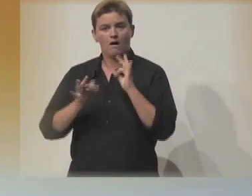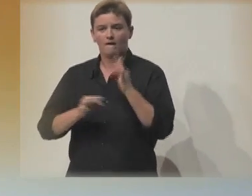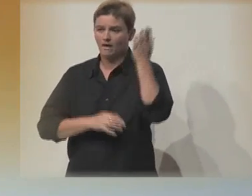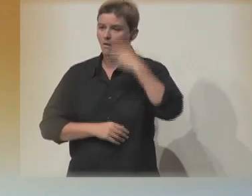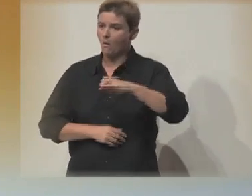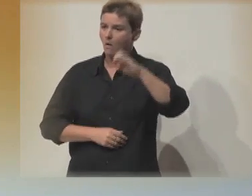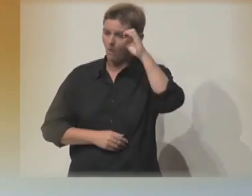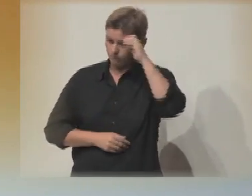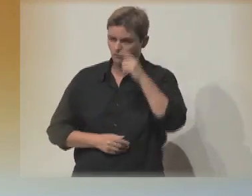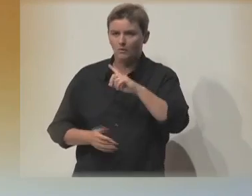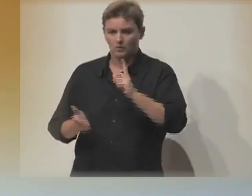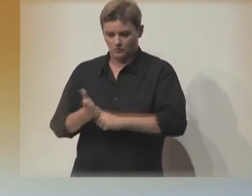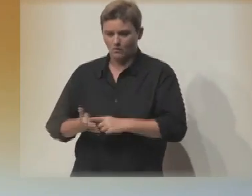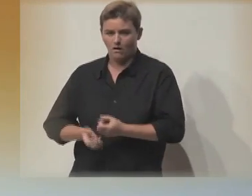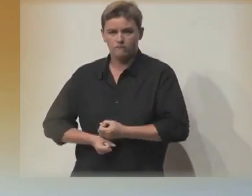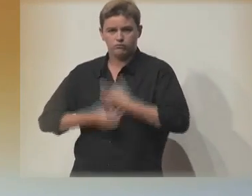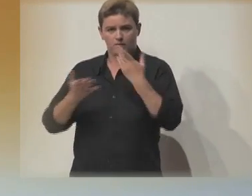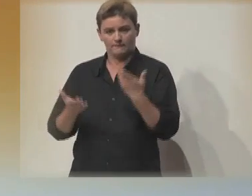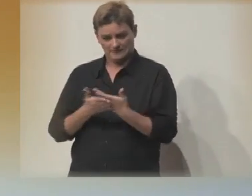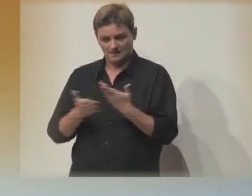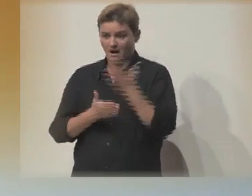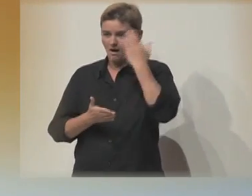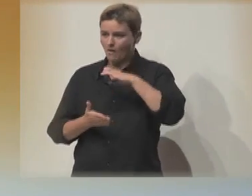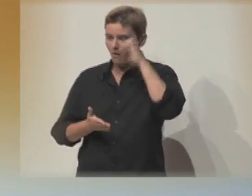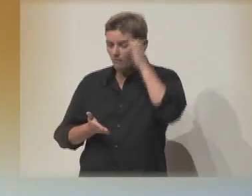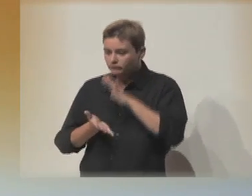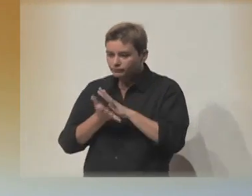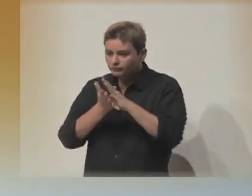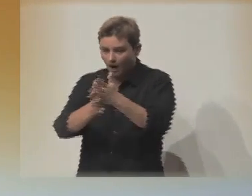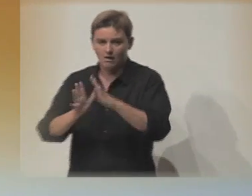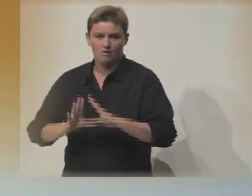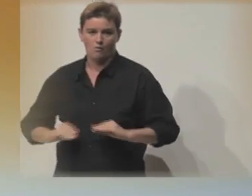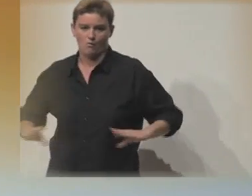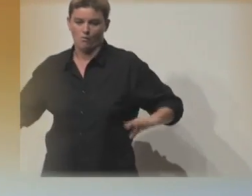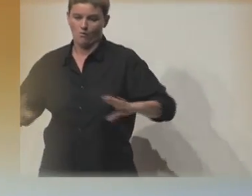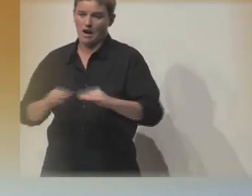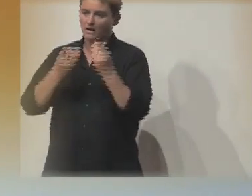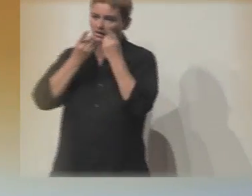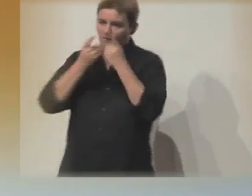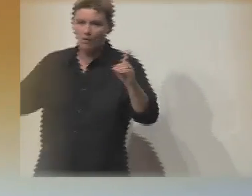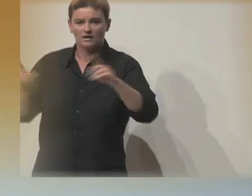les décisions européennes. Ainsi, l'Europe deviendra une réalité de démocratie et pas